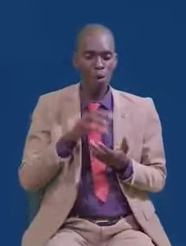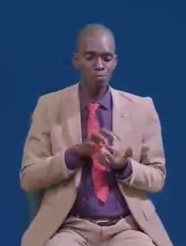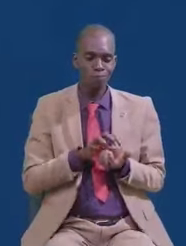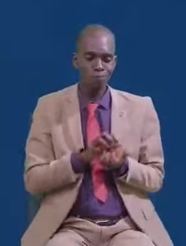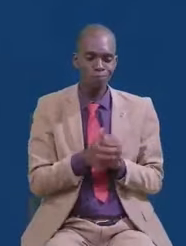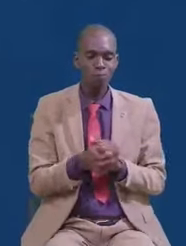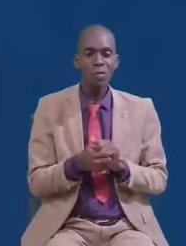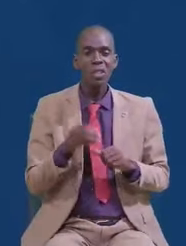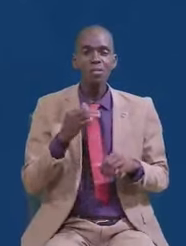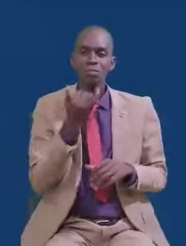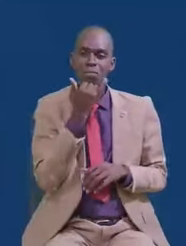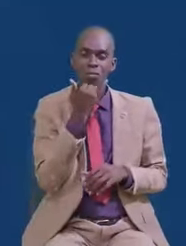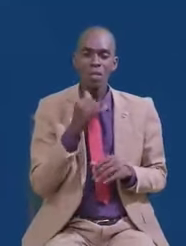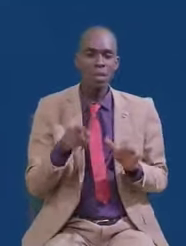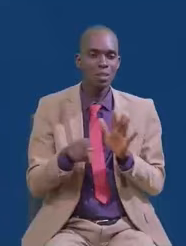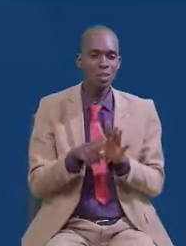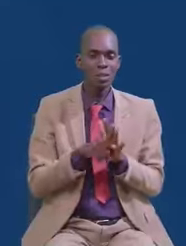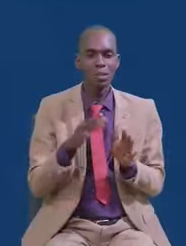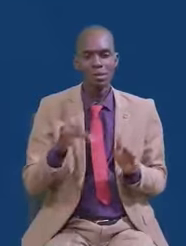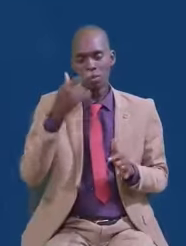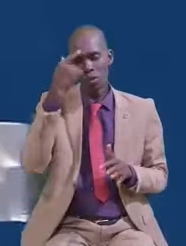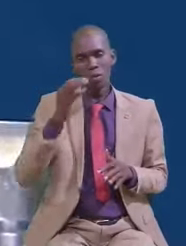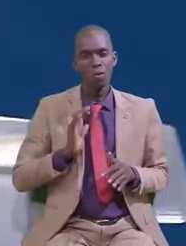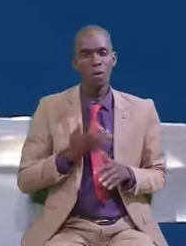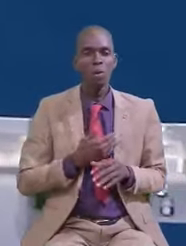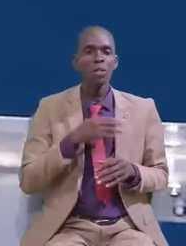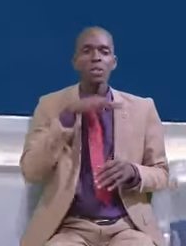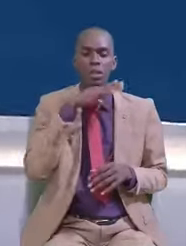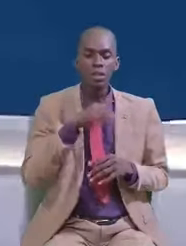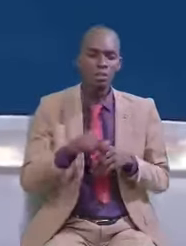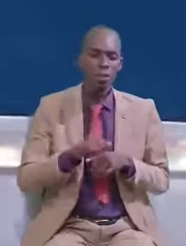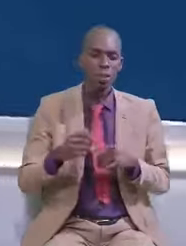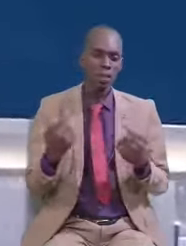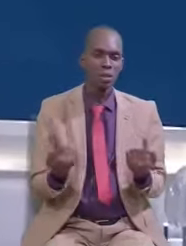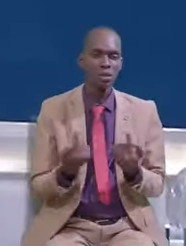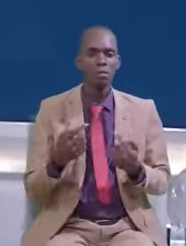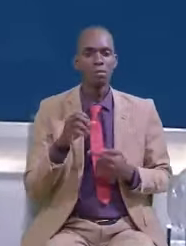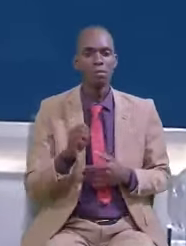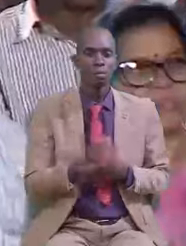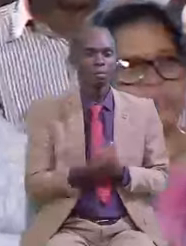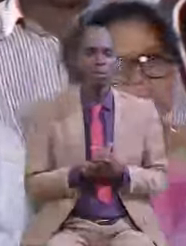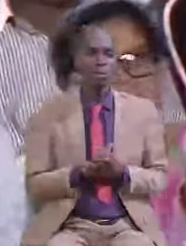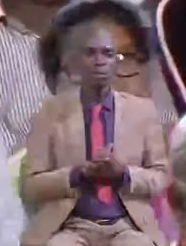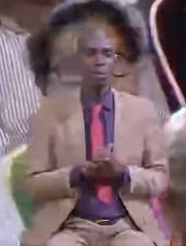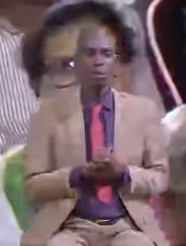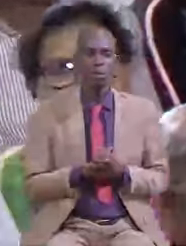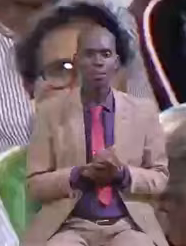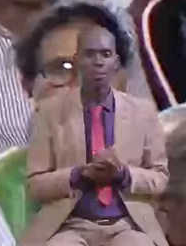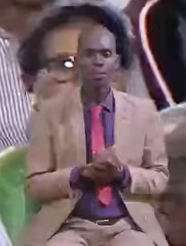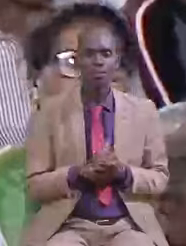L'esprit-là était tordu négativement à cause de nos transgressions. On a une